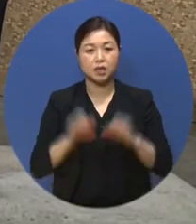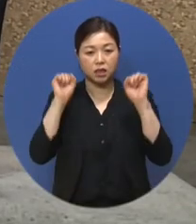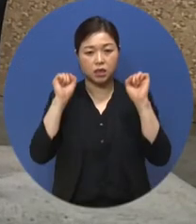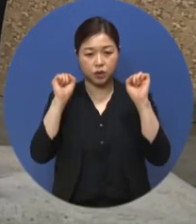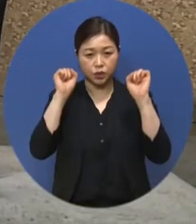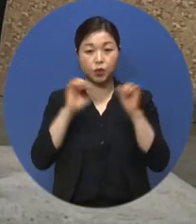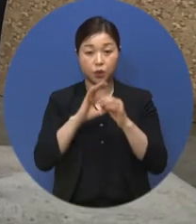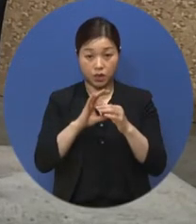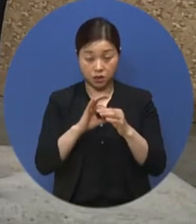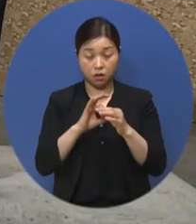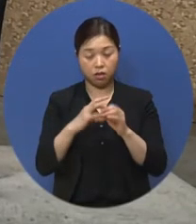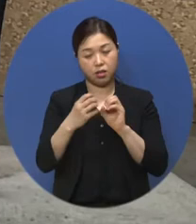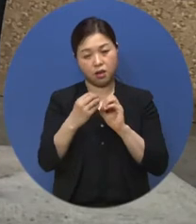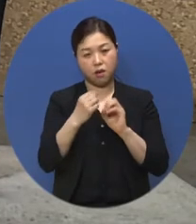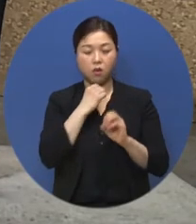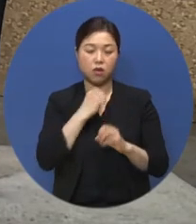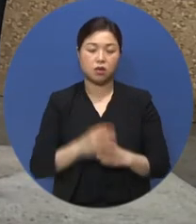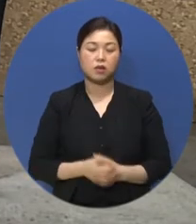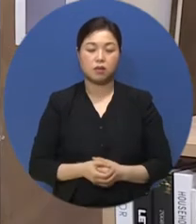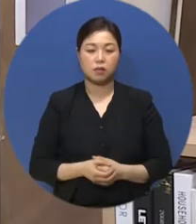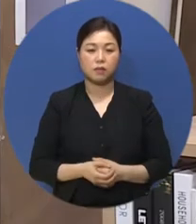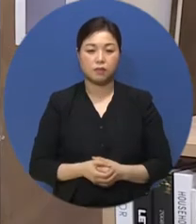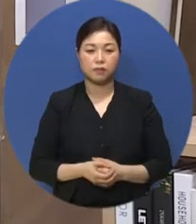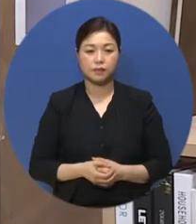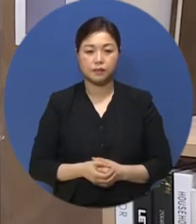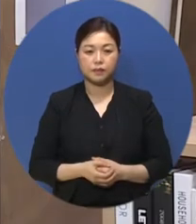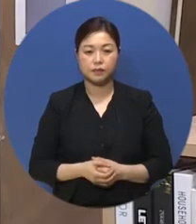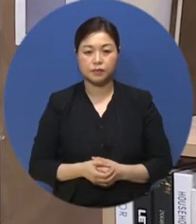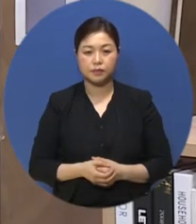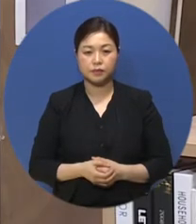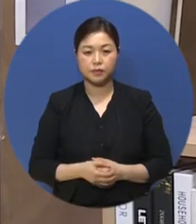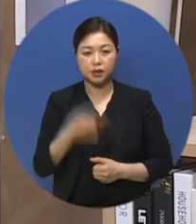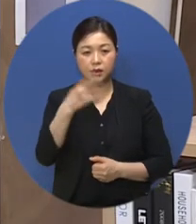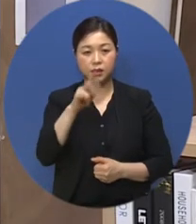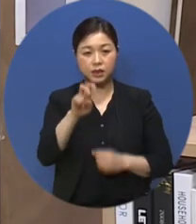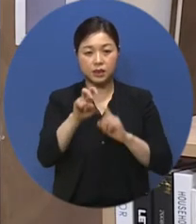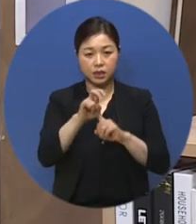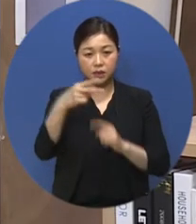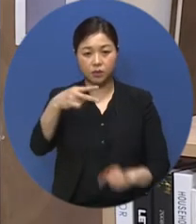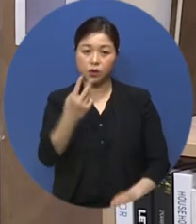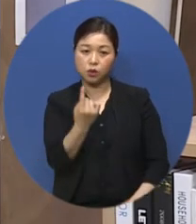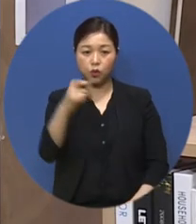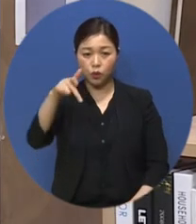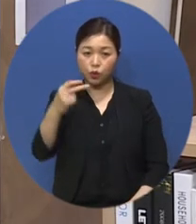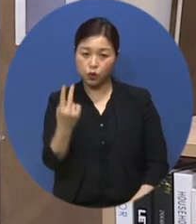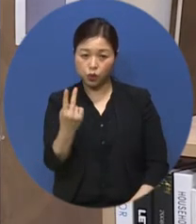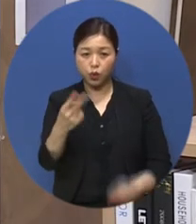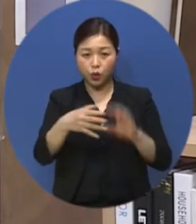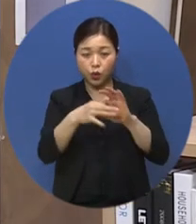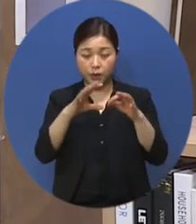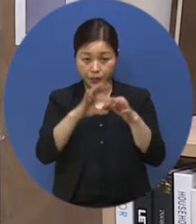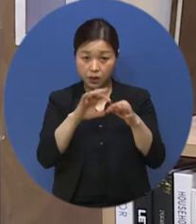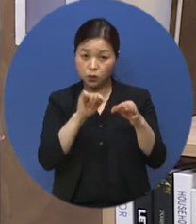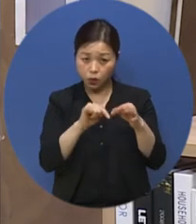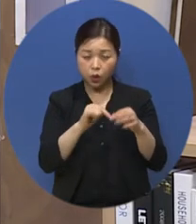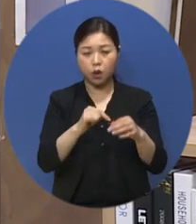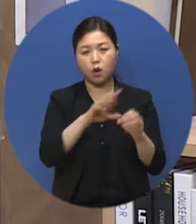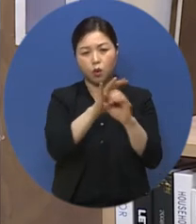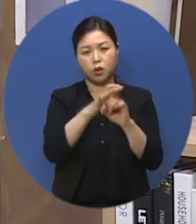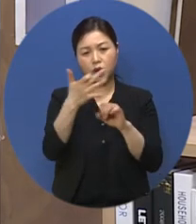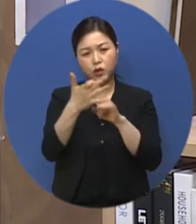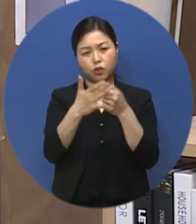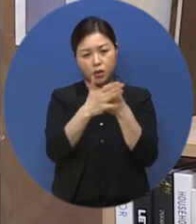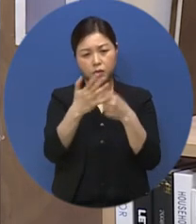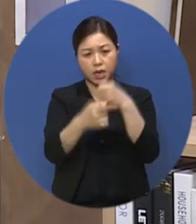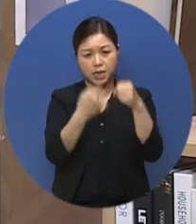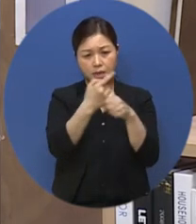이번에는 체육과 관련해서 이야기를 나눠볼까 하는데요. 2020년 도쿄올림픽 또한 이 코로나19 때문에 1년